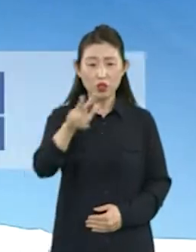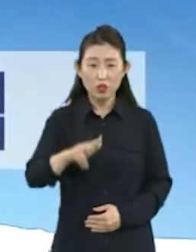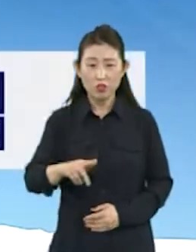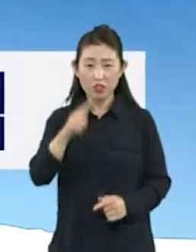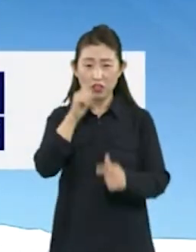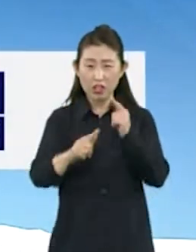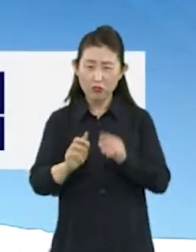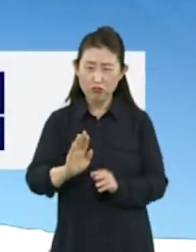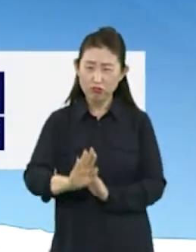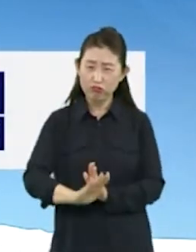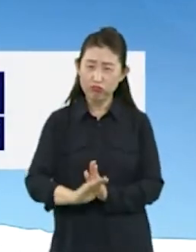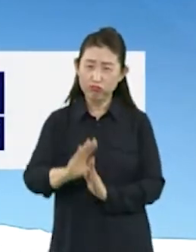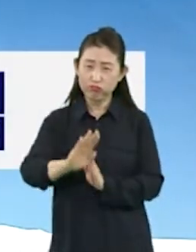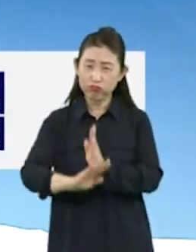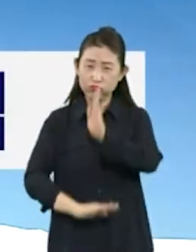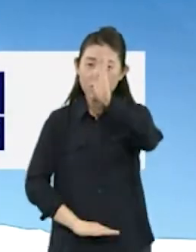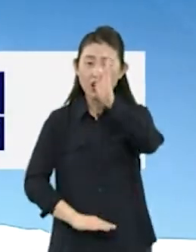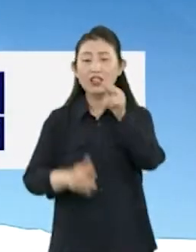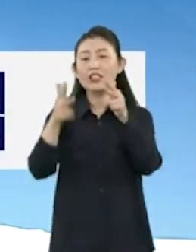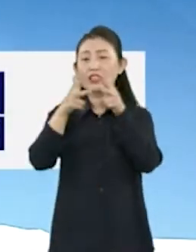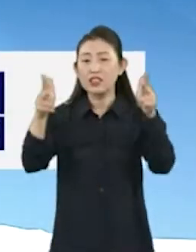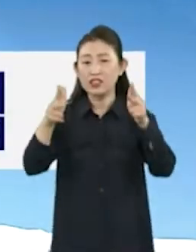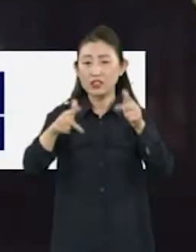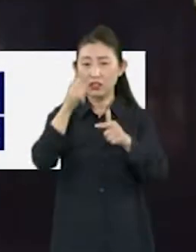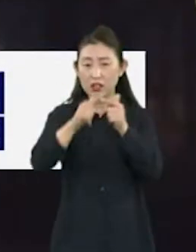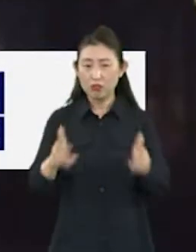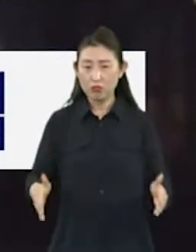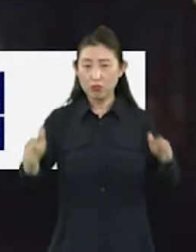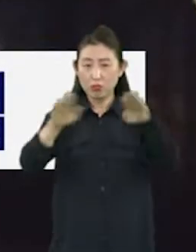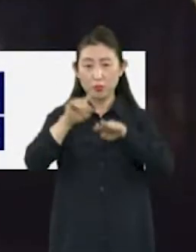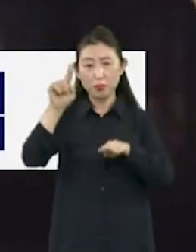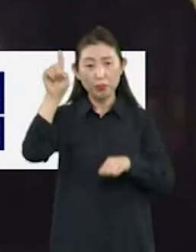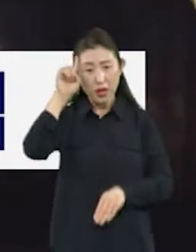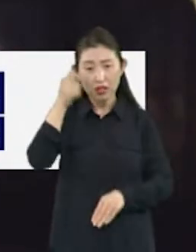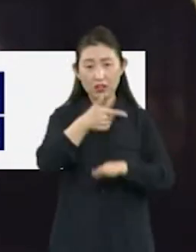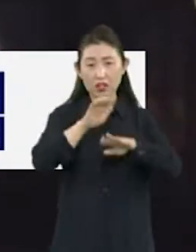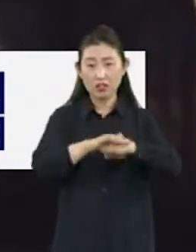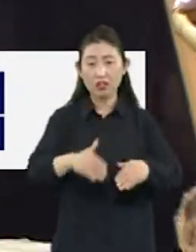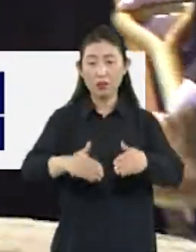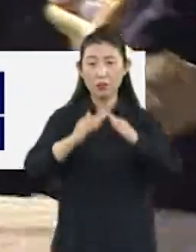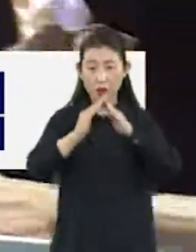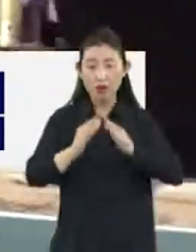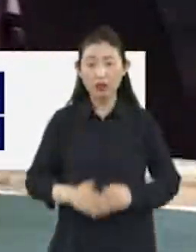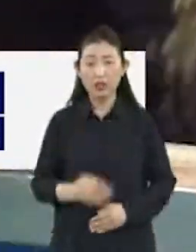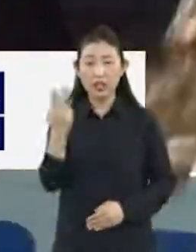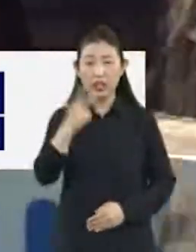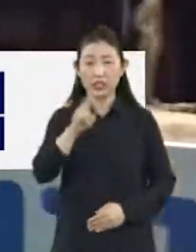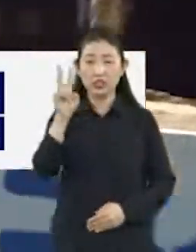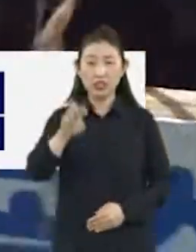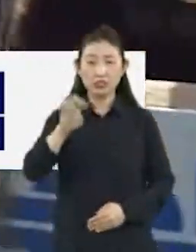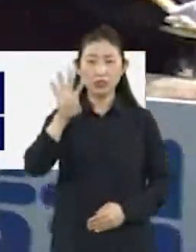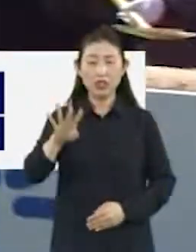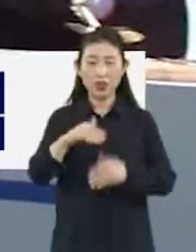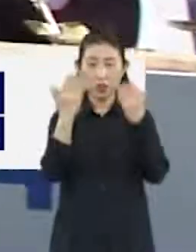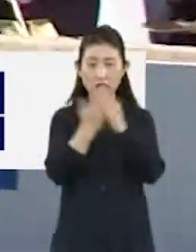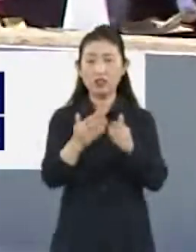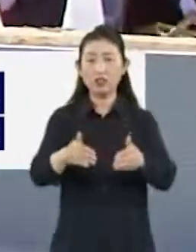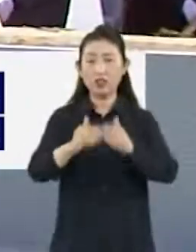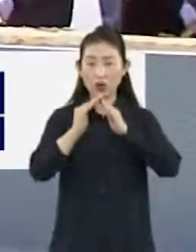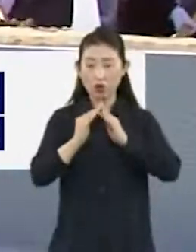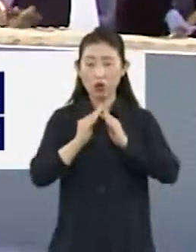국내에서 가장 높은 7층 규모의 목조 건축물이 대전에 들어섭니다. 오는 2024년 완공을